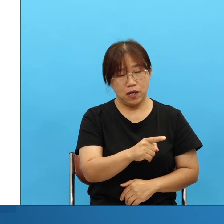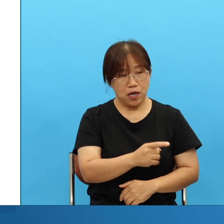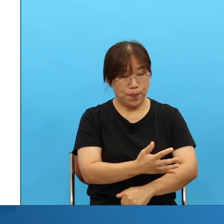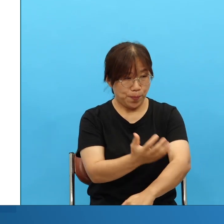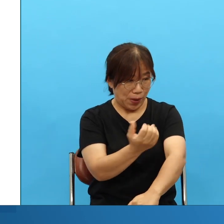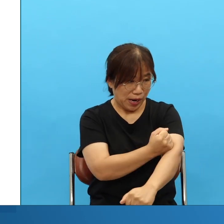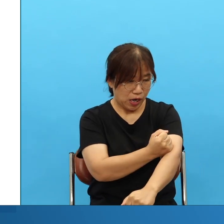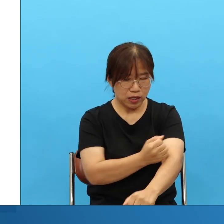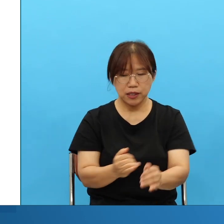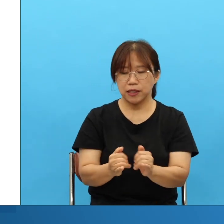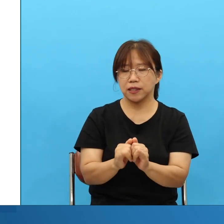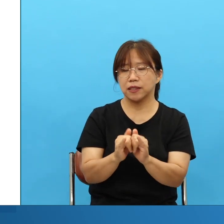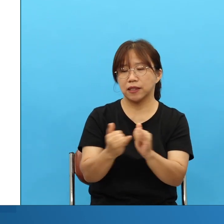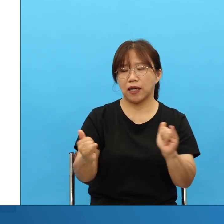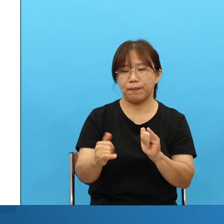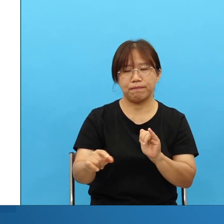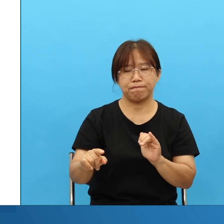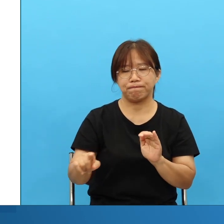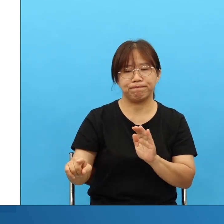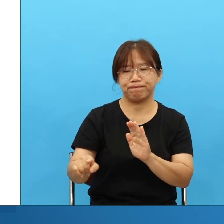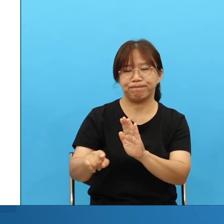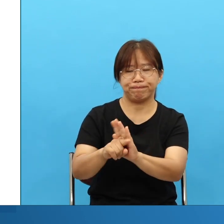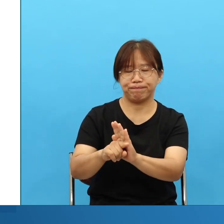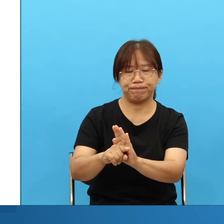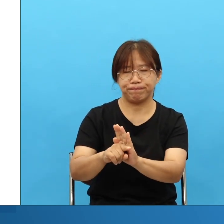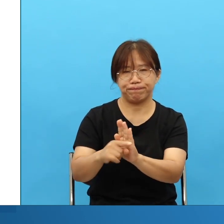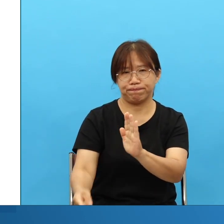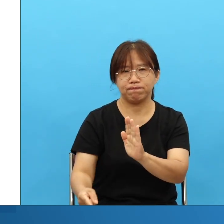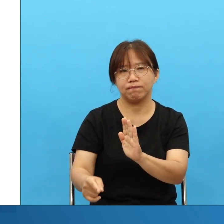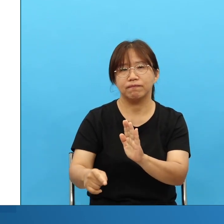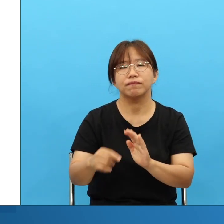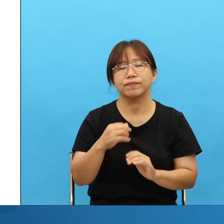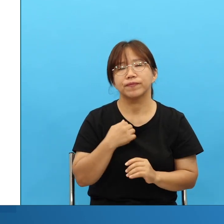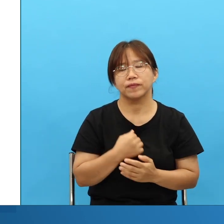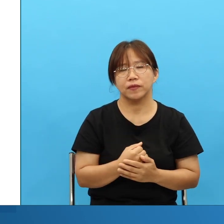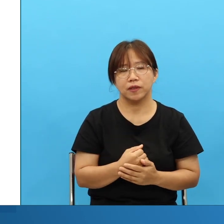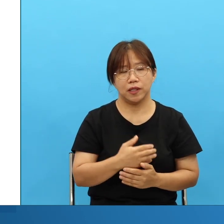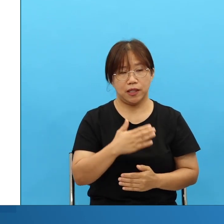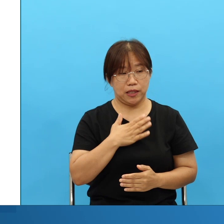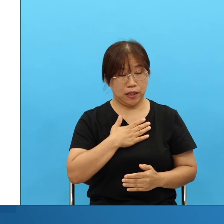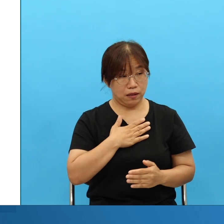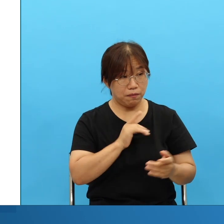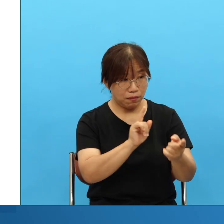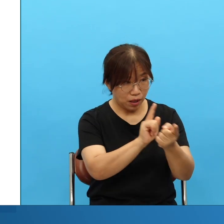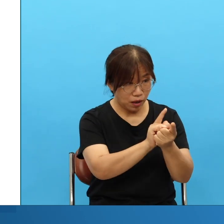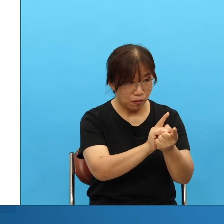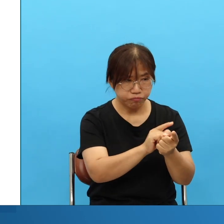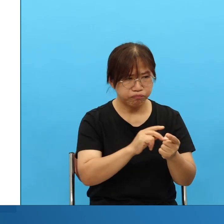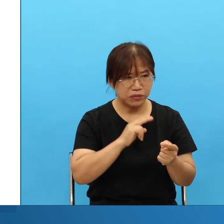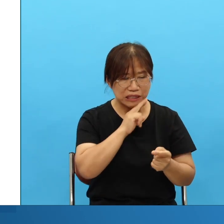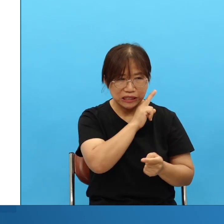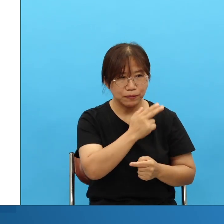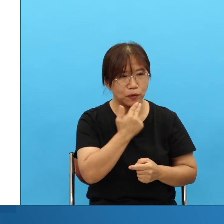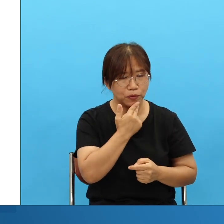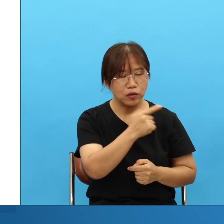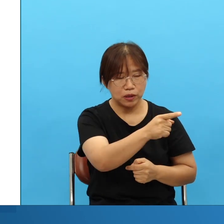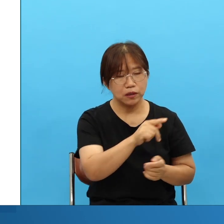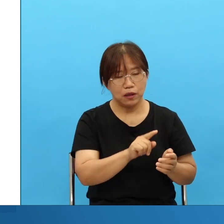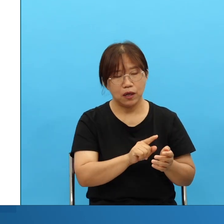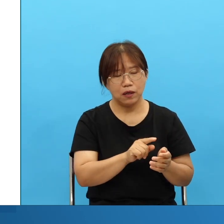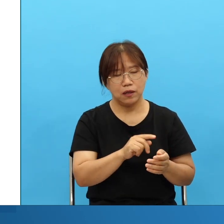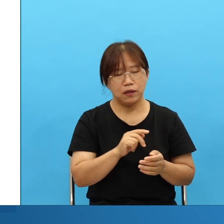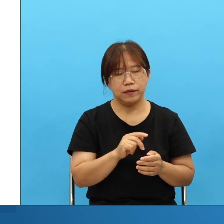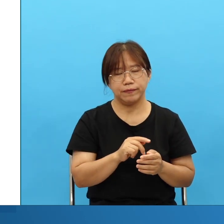믿습니다. 경찰에게 신고할까 봐, 자기 부인에게 어떻게 할까 봐. 근데 저는 뭐 별 그런 쪽으로 의심이 안 됐던가 봐요.